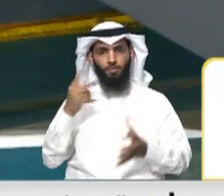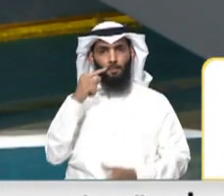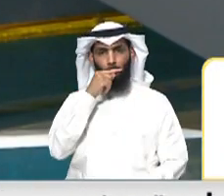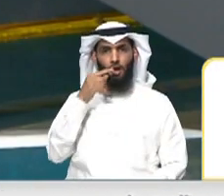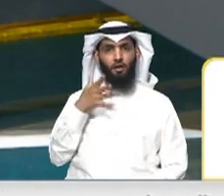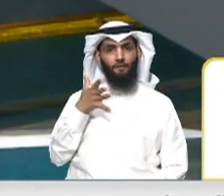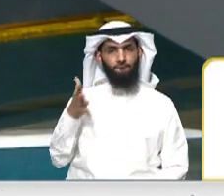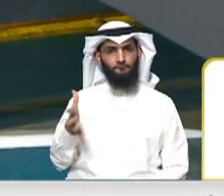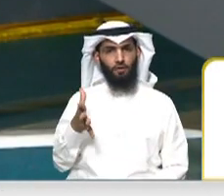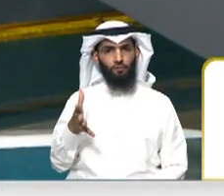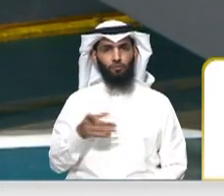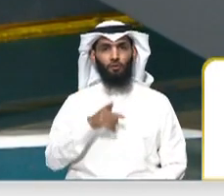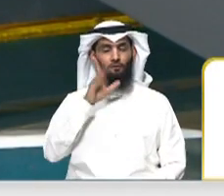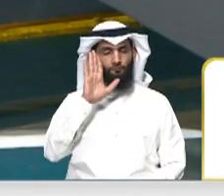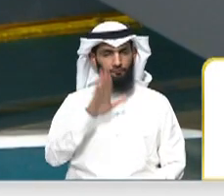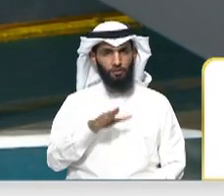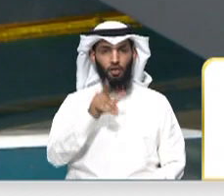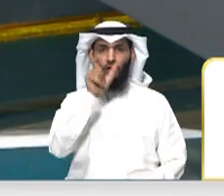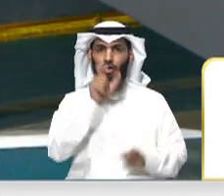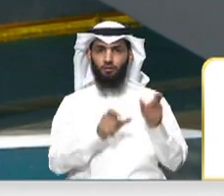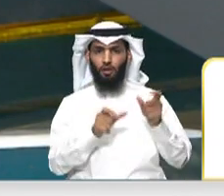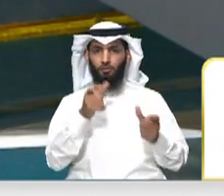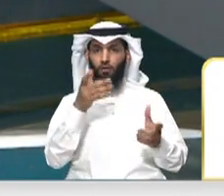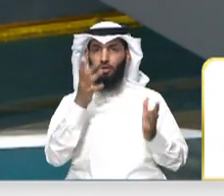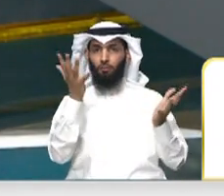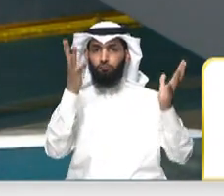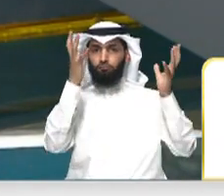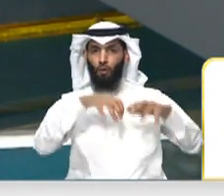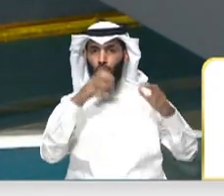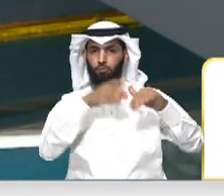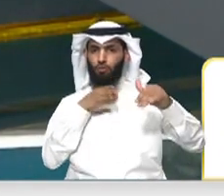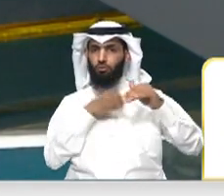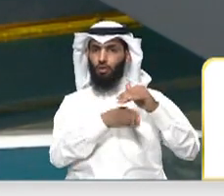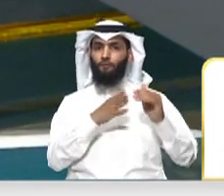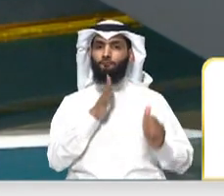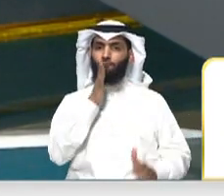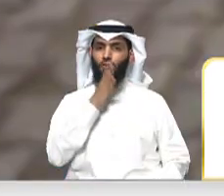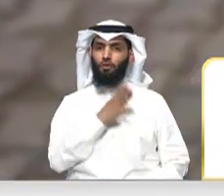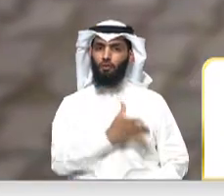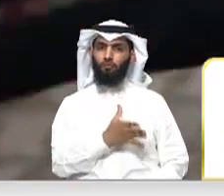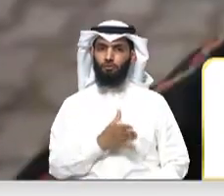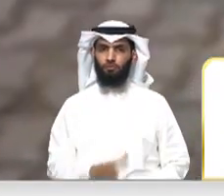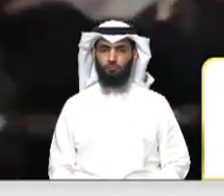لا يزال آلاف الضحايا تحت الأنقاض.